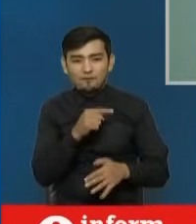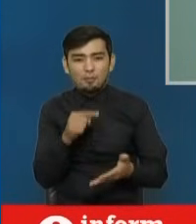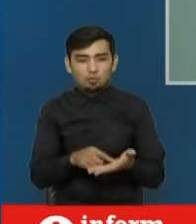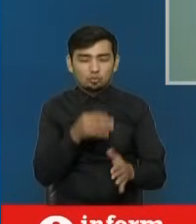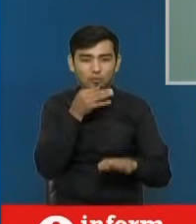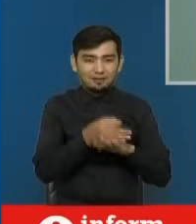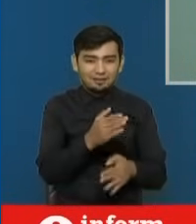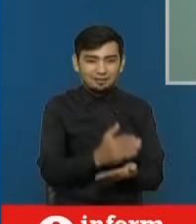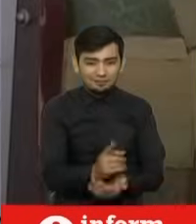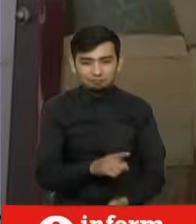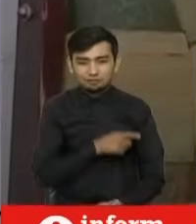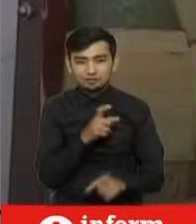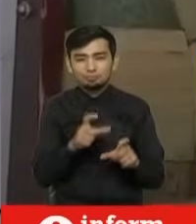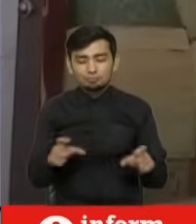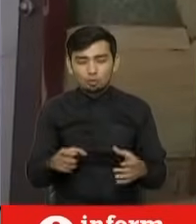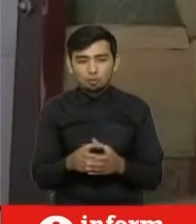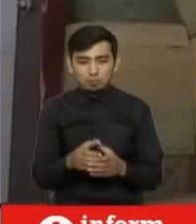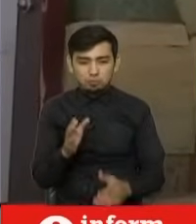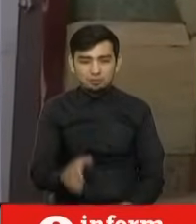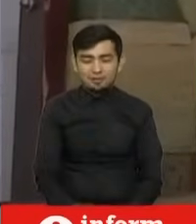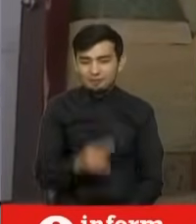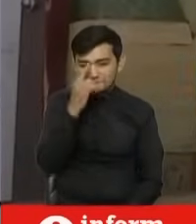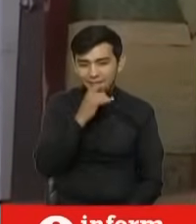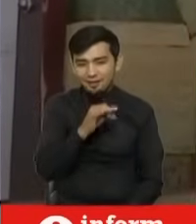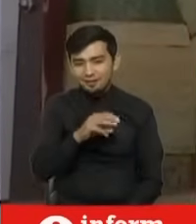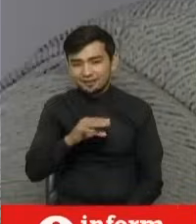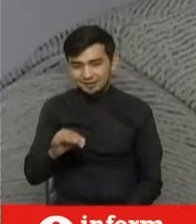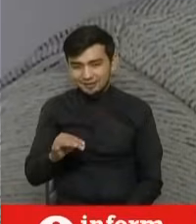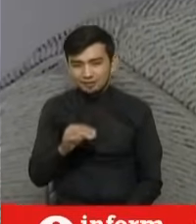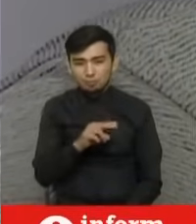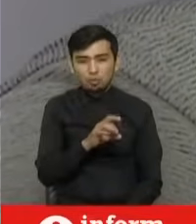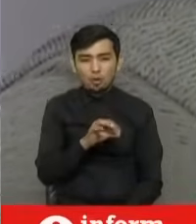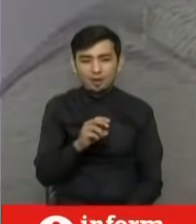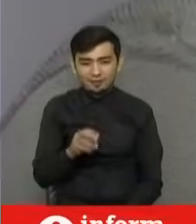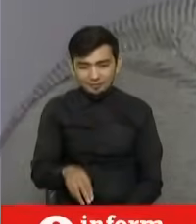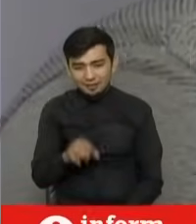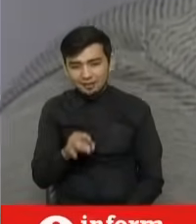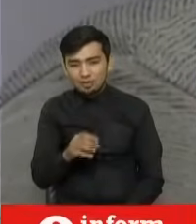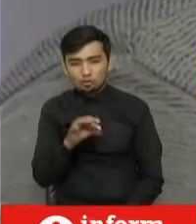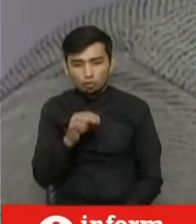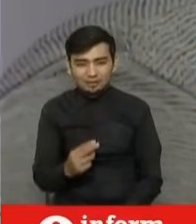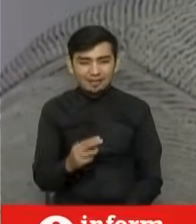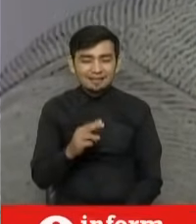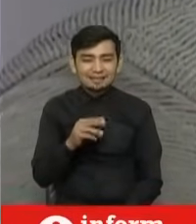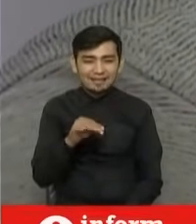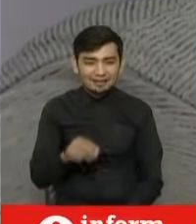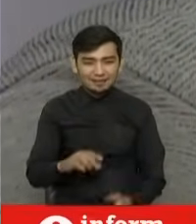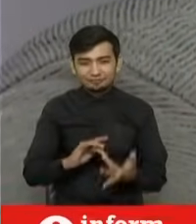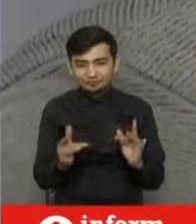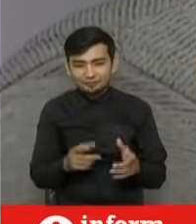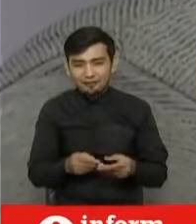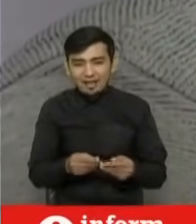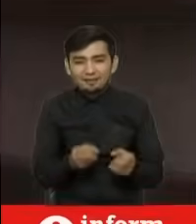ответ будет это делать Экспертная группа А вот команда казахстанских айтишников в проекте живики Z исследует как социальные сети влияют на казахстанских